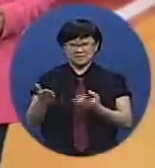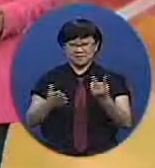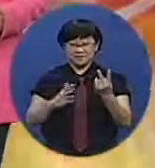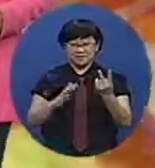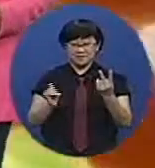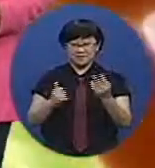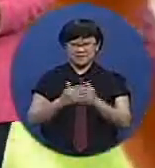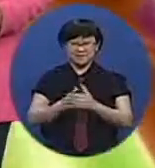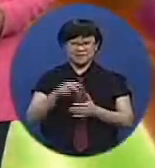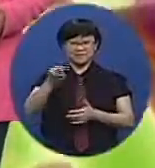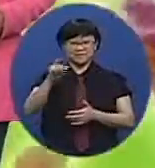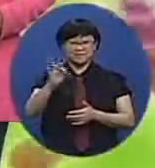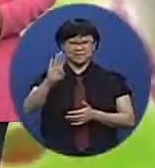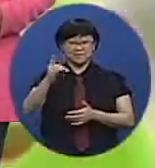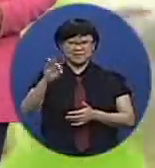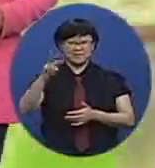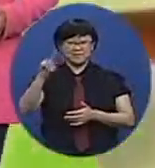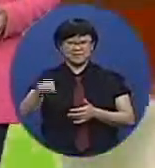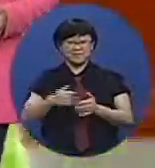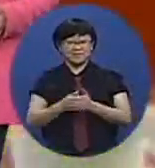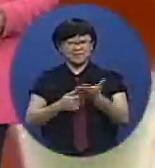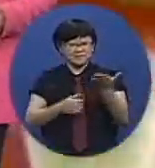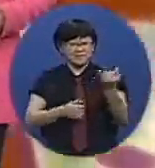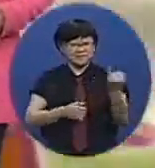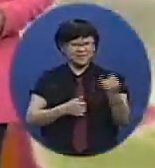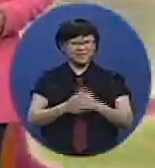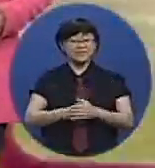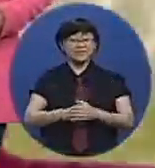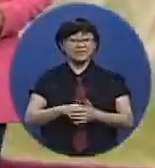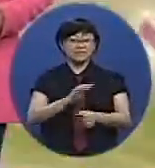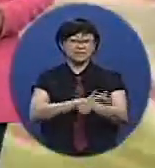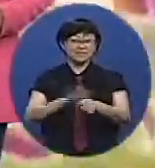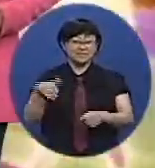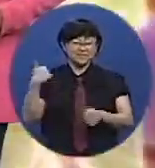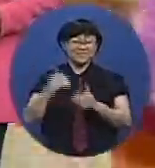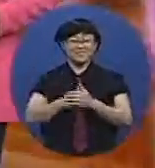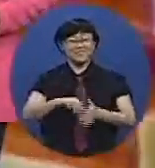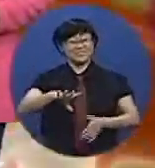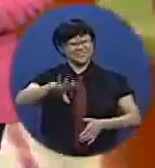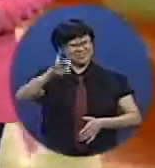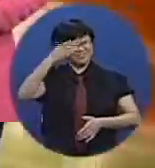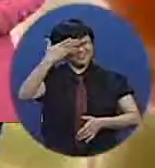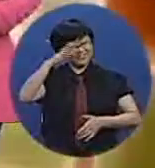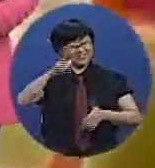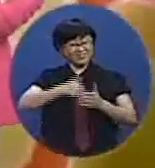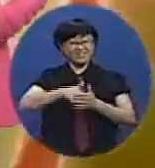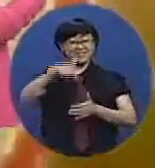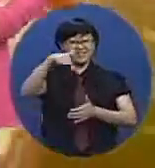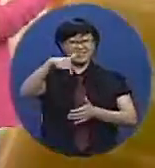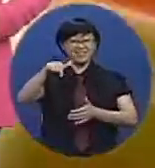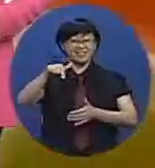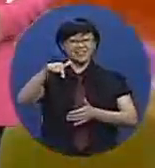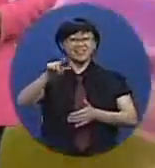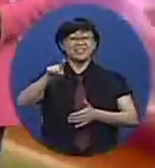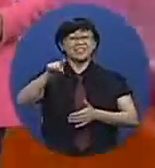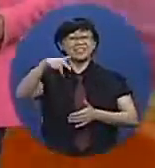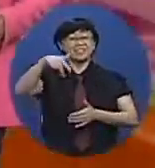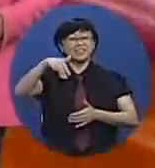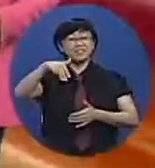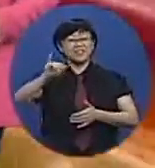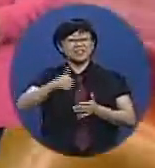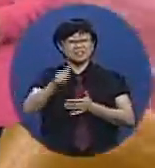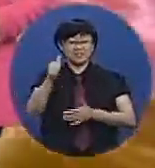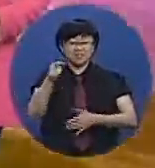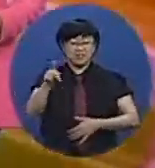네. 송봉수님은 알겠는데 그 알겠는데. 옆에 계시는 분은 잘 모르겠습니다. 예, 우리 까치 허미영 선생님인데요.